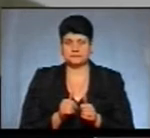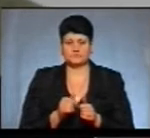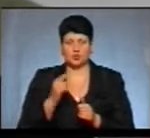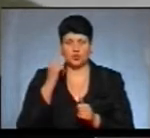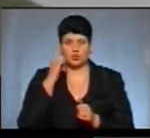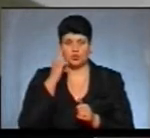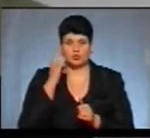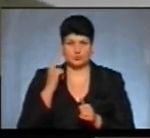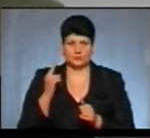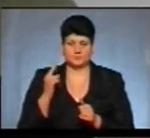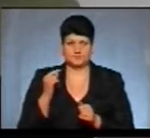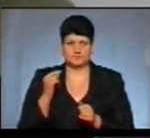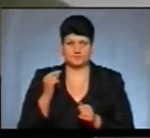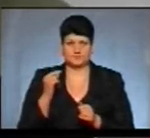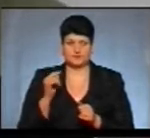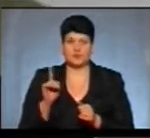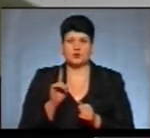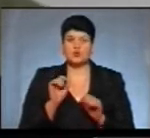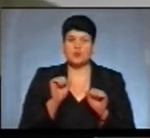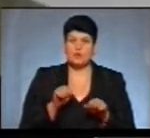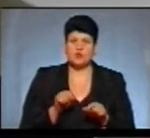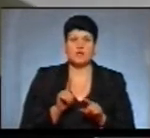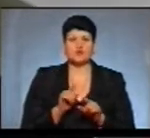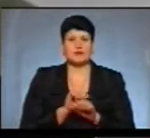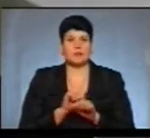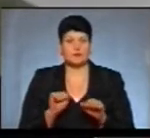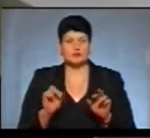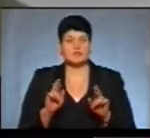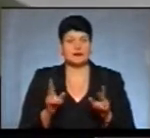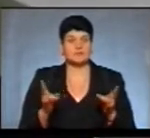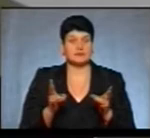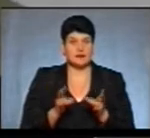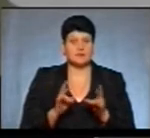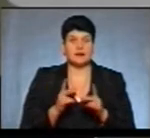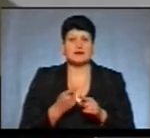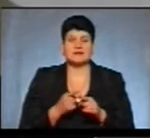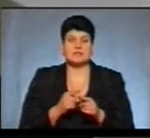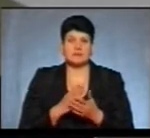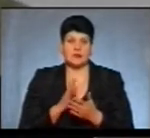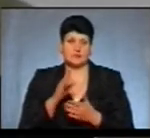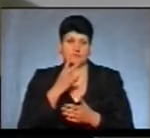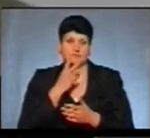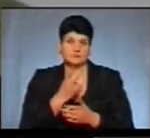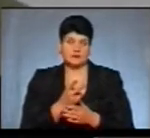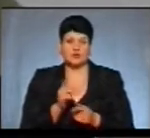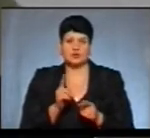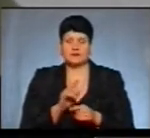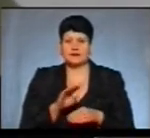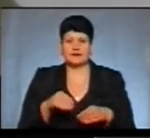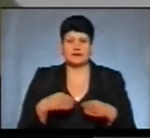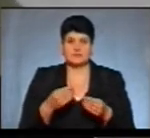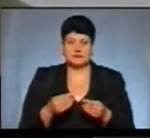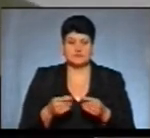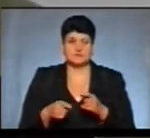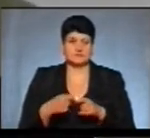думку, що можна, що не можна, як потрібно і як це має виглядати, аби не завдавати